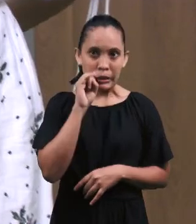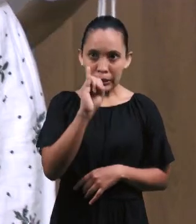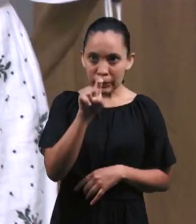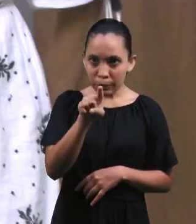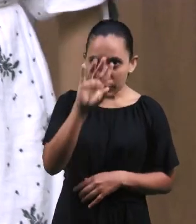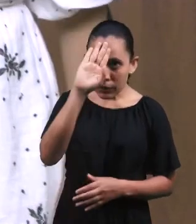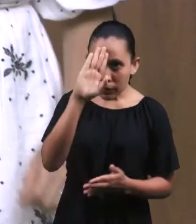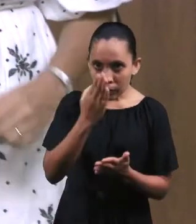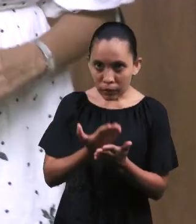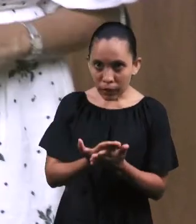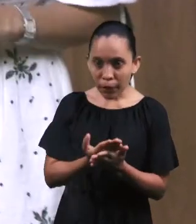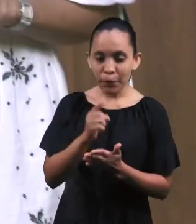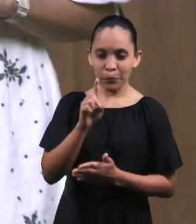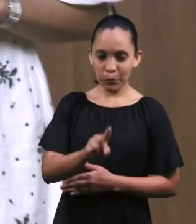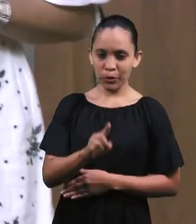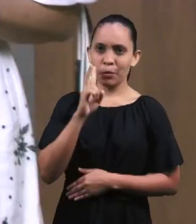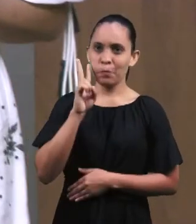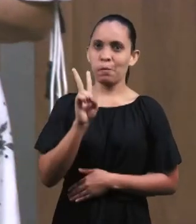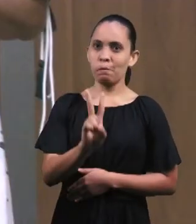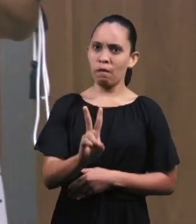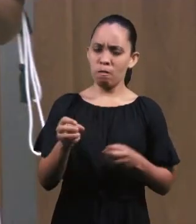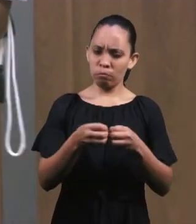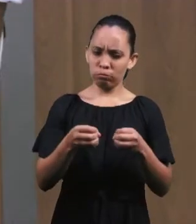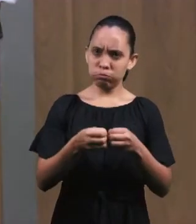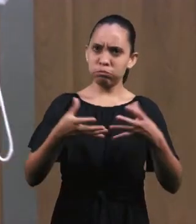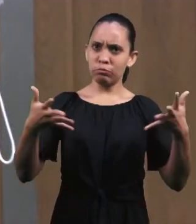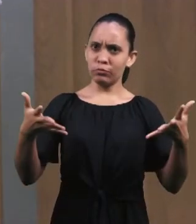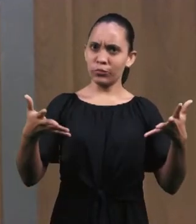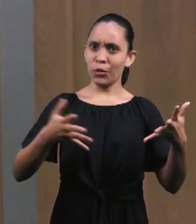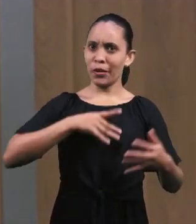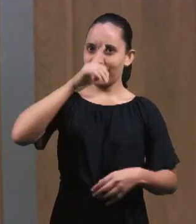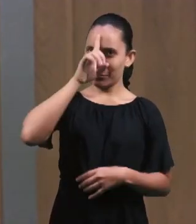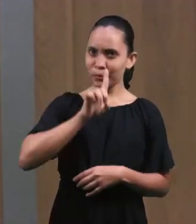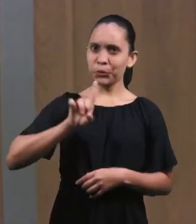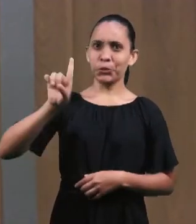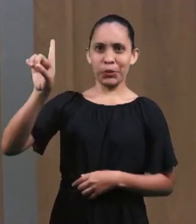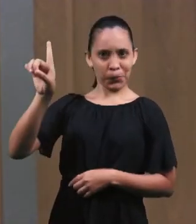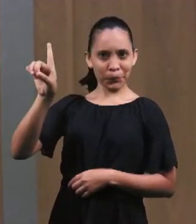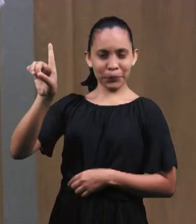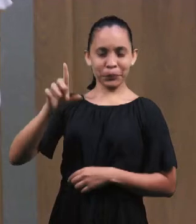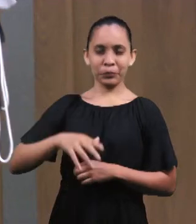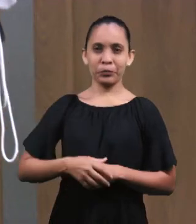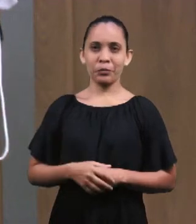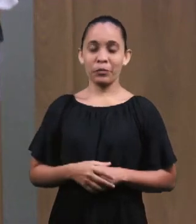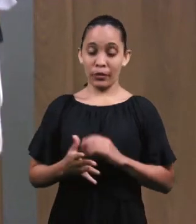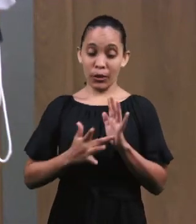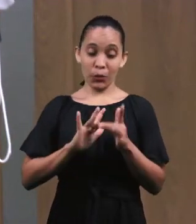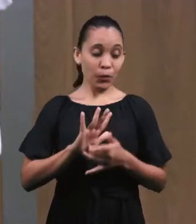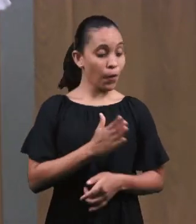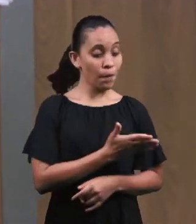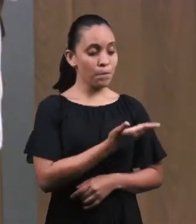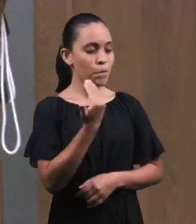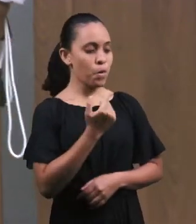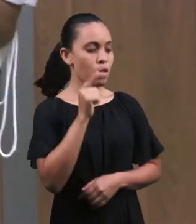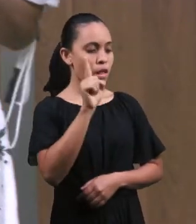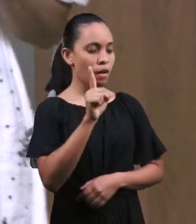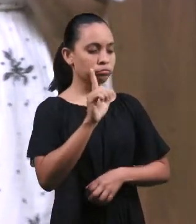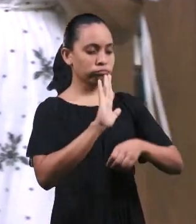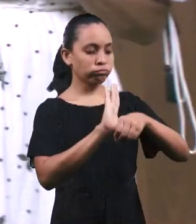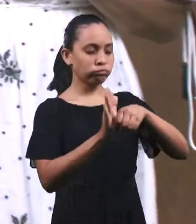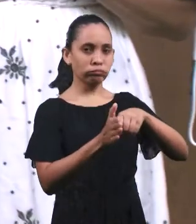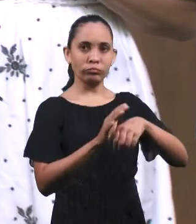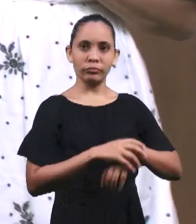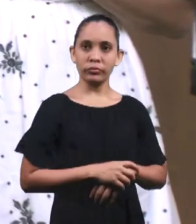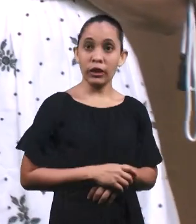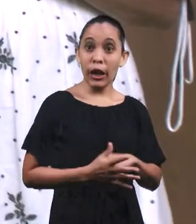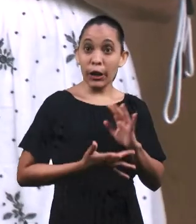dit, si vous croyez, vous allez voir la gloire de Dieu. Et là, Jésus a dit, allons-y où vous l'avez